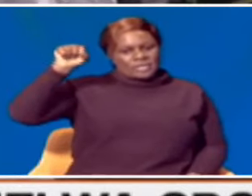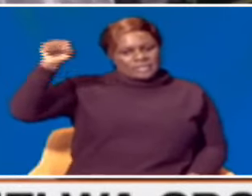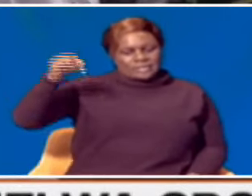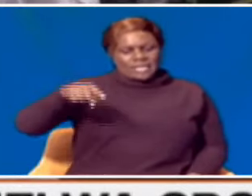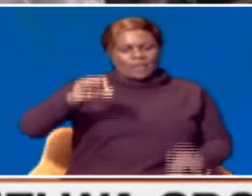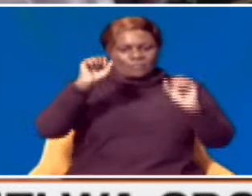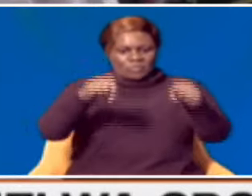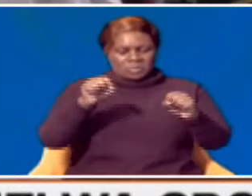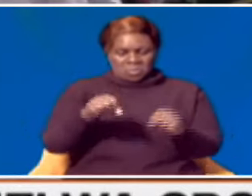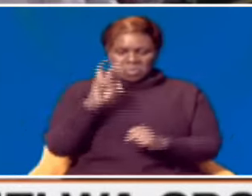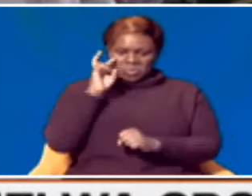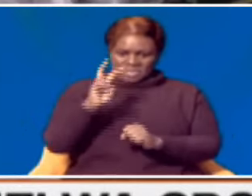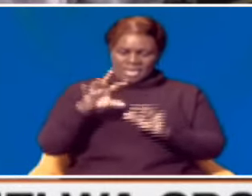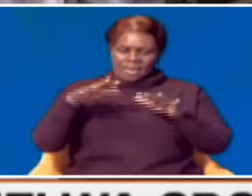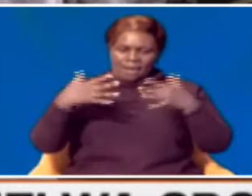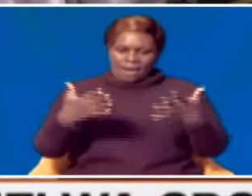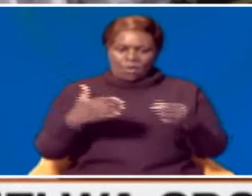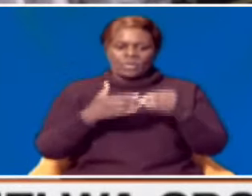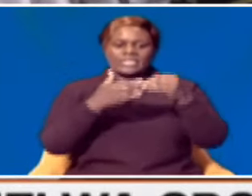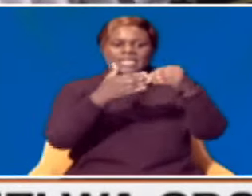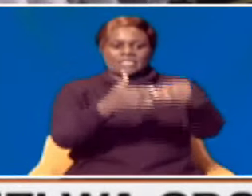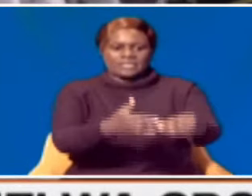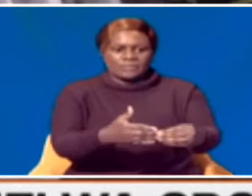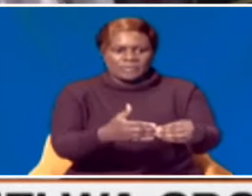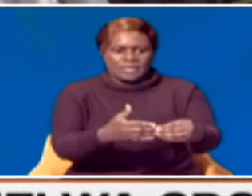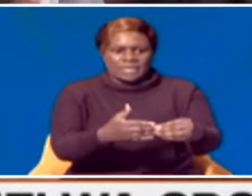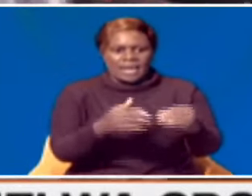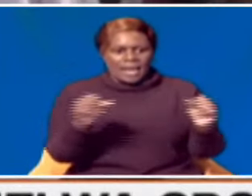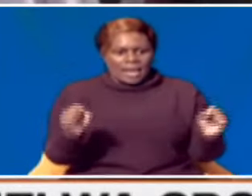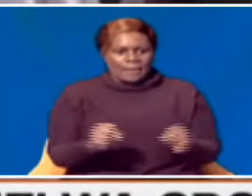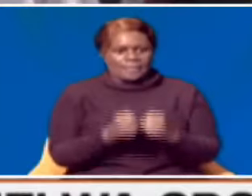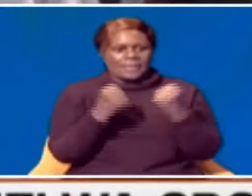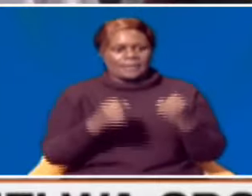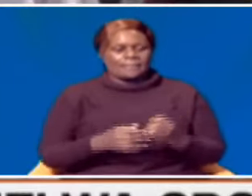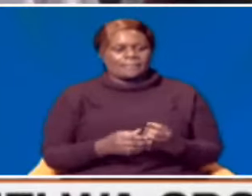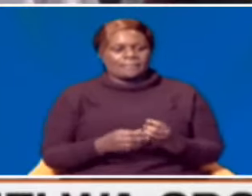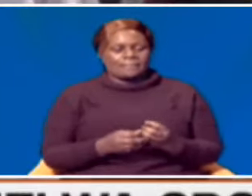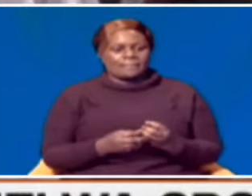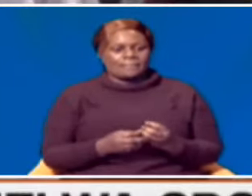and they are able to see exactly how leadership is supposed to be done.